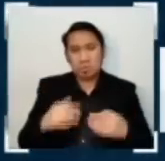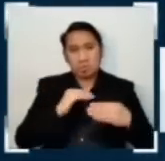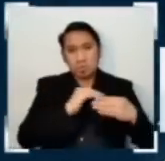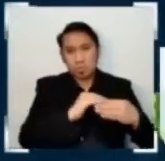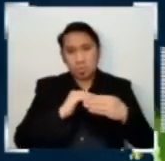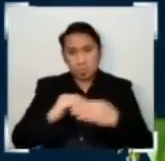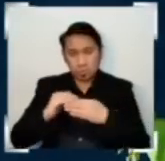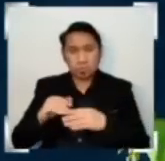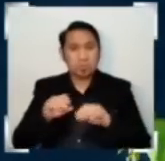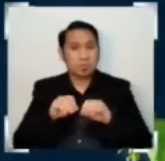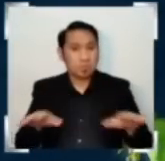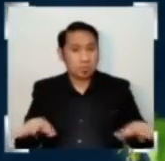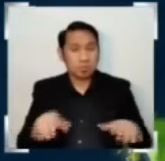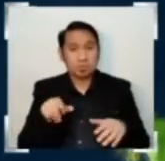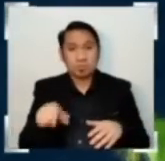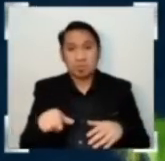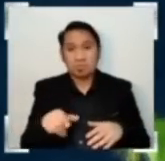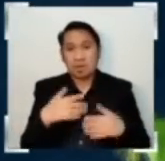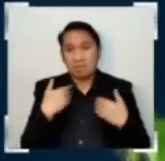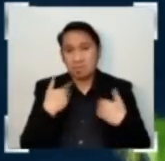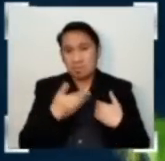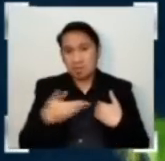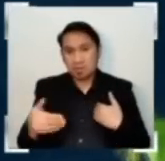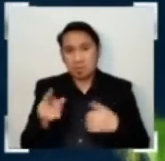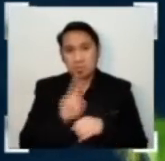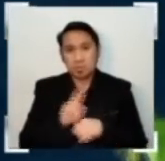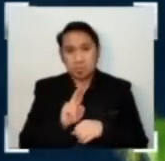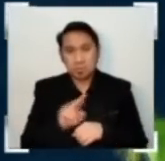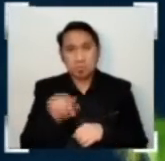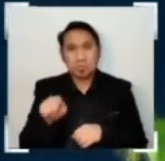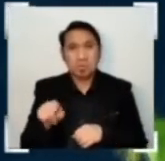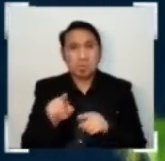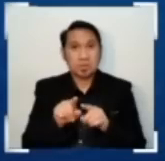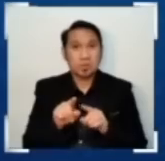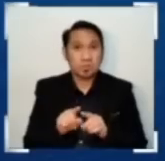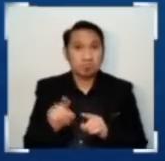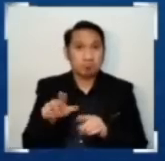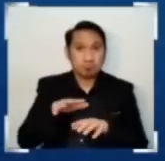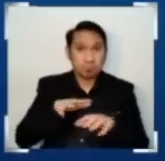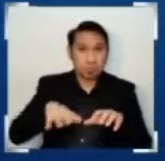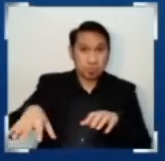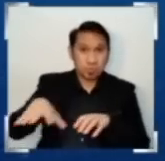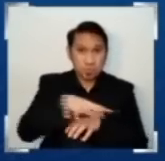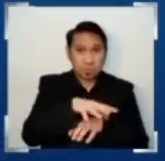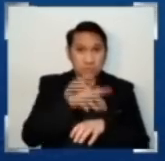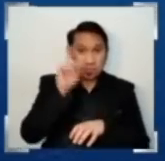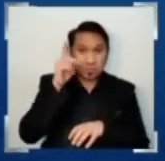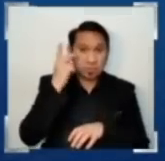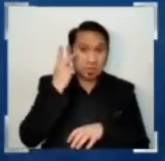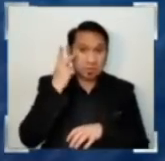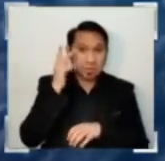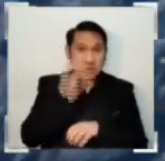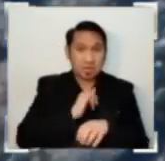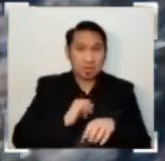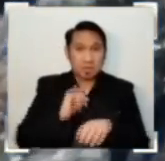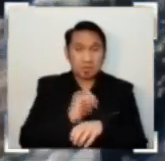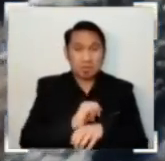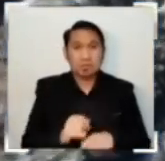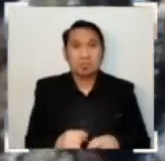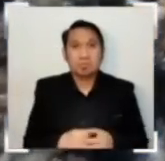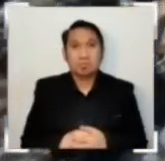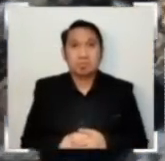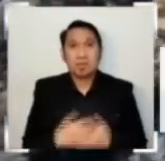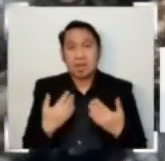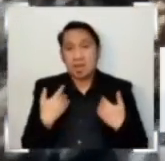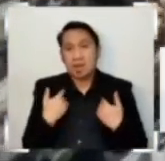14,000 square kilometers ang lawak ng karagatang sakop ng Verde Island Passage. Nasa 200 ang coral species na